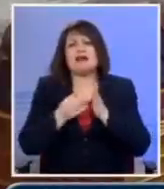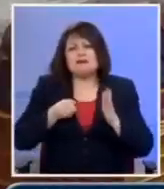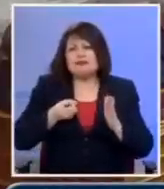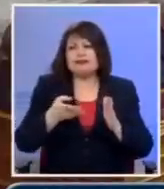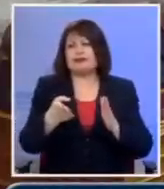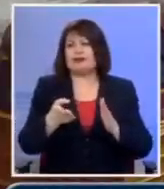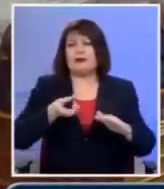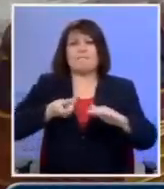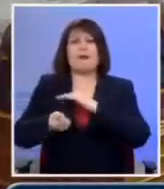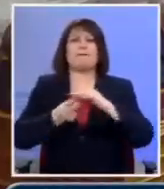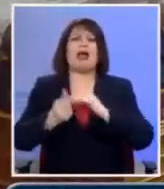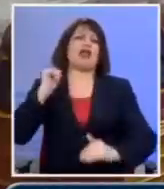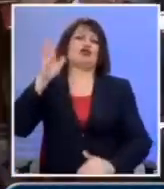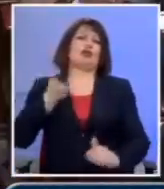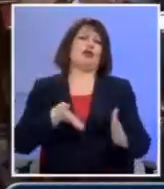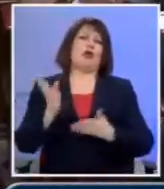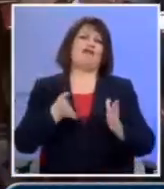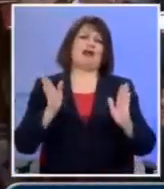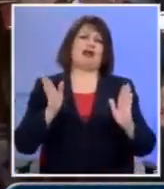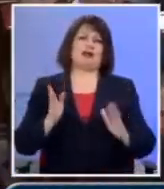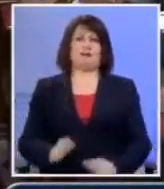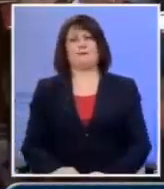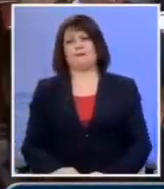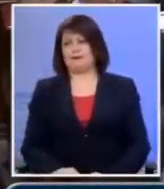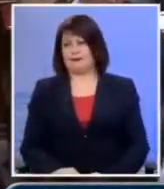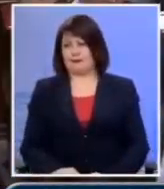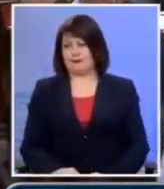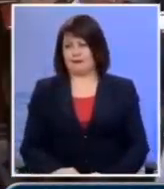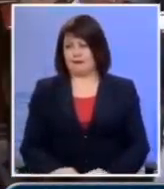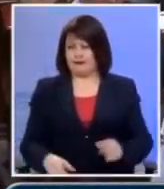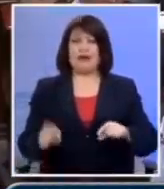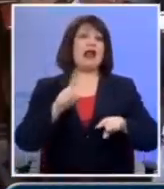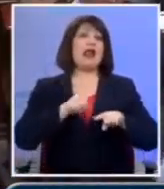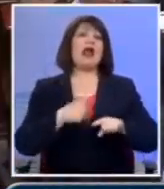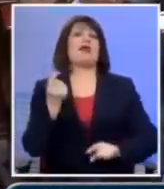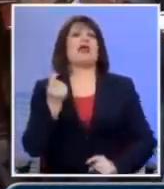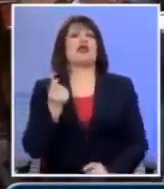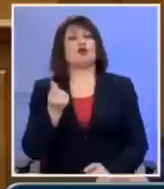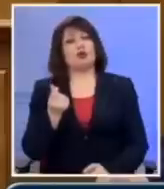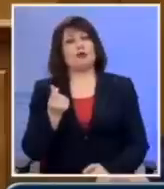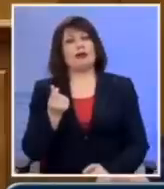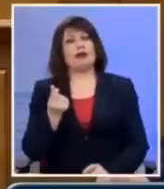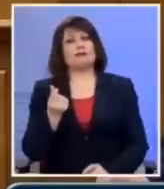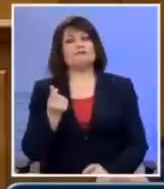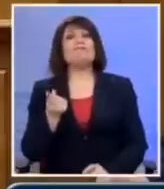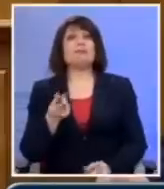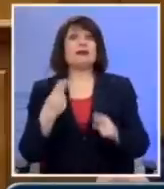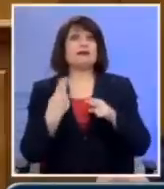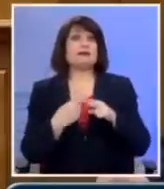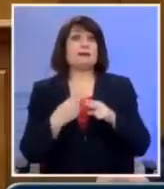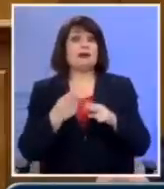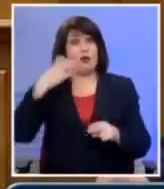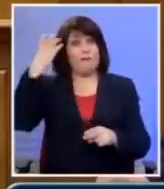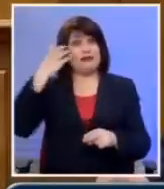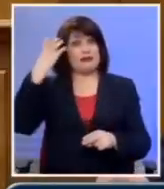να μεταναστεύσουν στο εξωτερικό, στερώντας τη χώρα μας και την οικονομία από το πιο σημαντικό